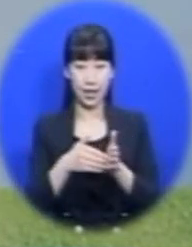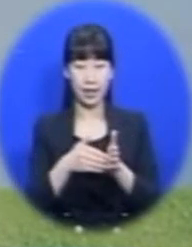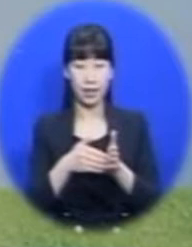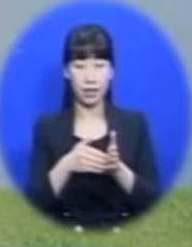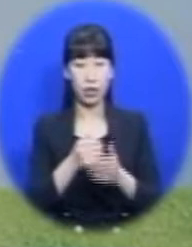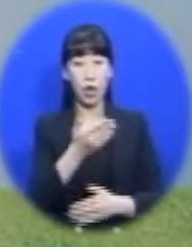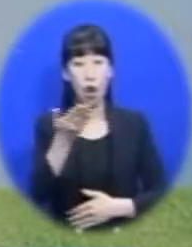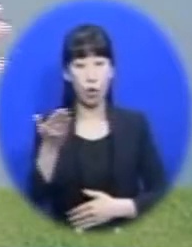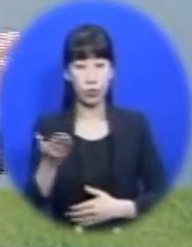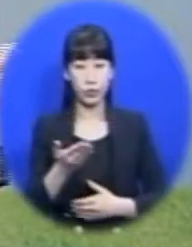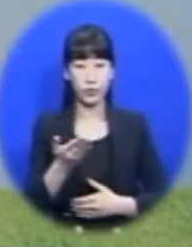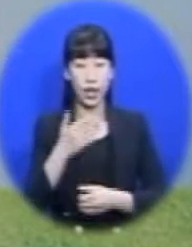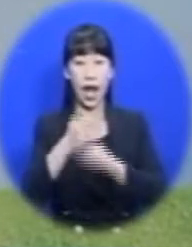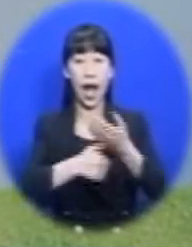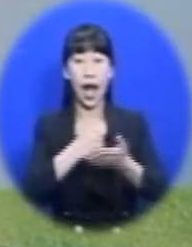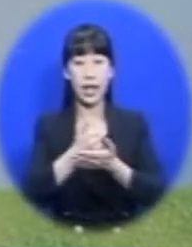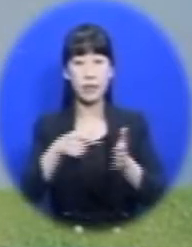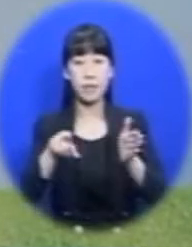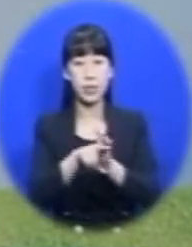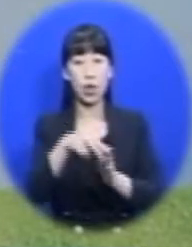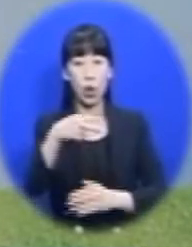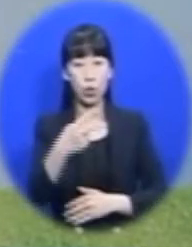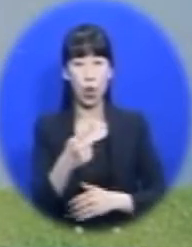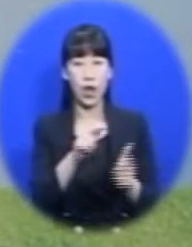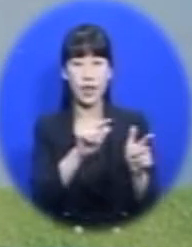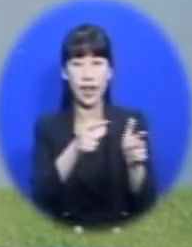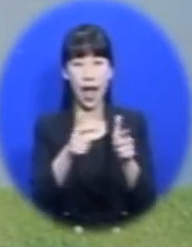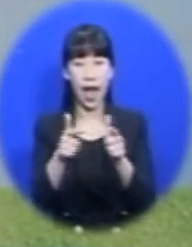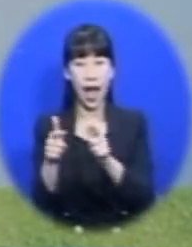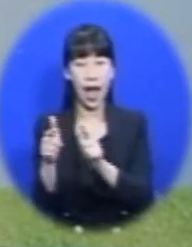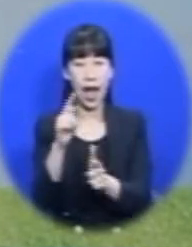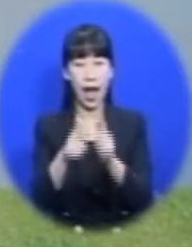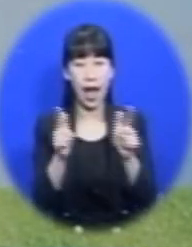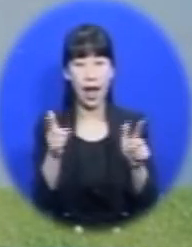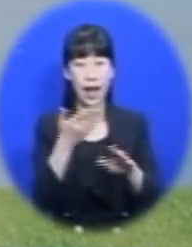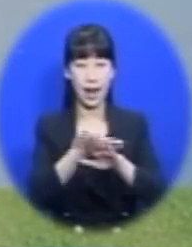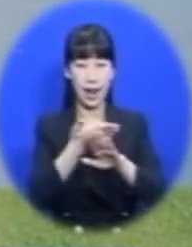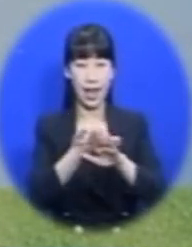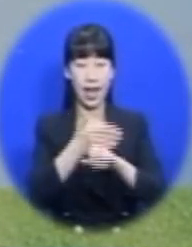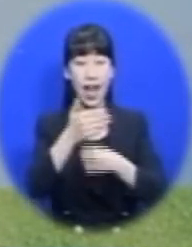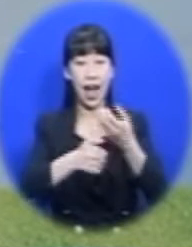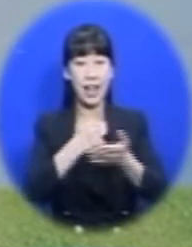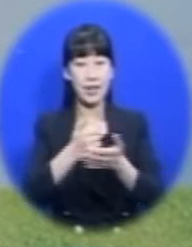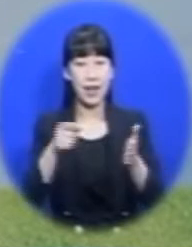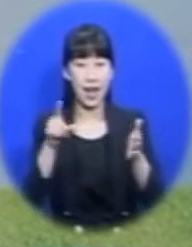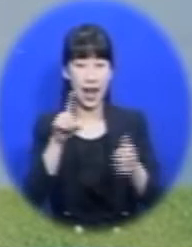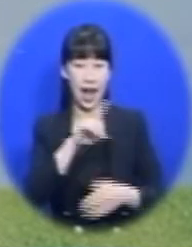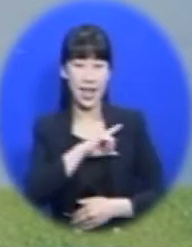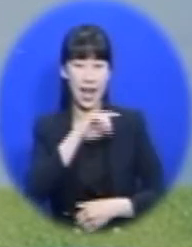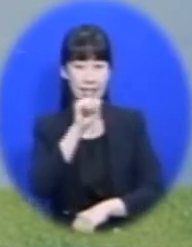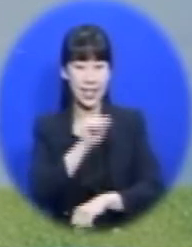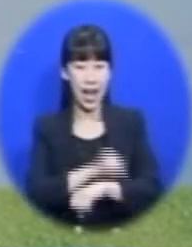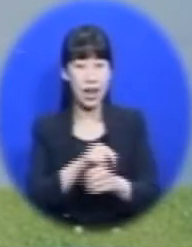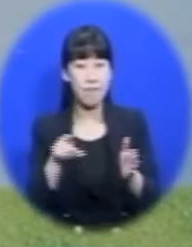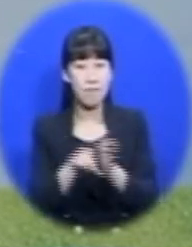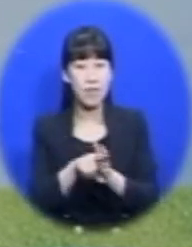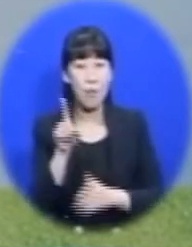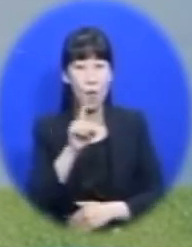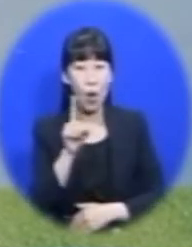하나님을 믿어도 아주 다양한데 하나님을 가장 잘 믿는 기준이 하나님을 찬양하는